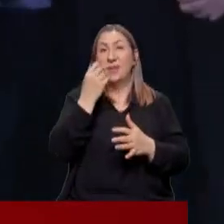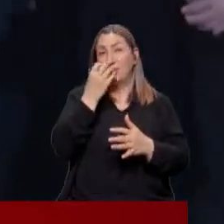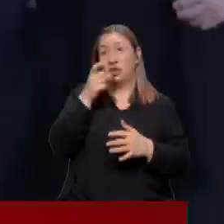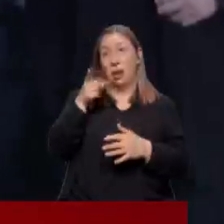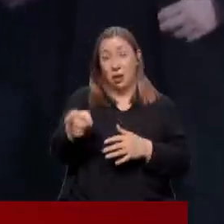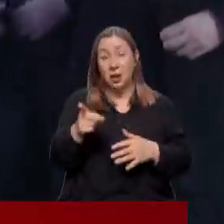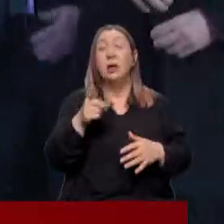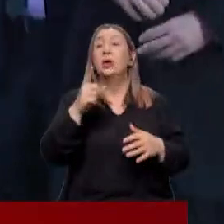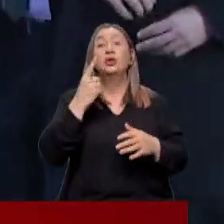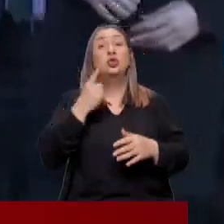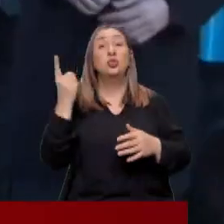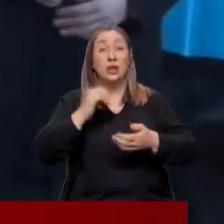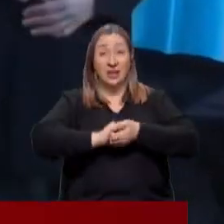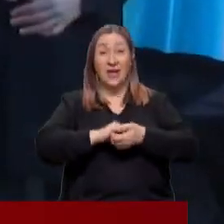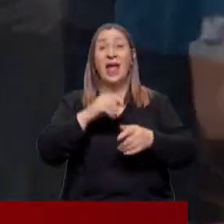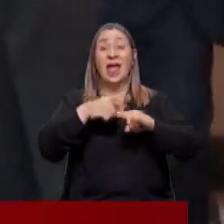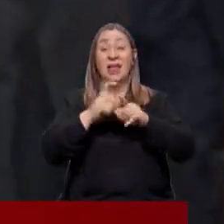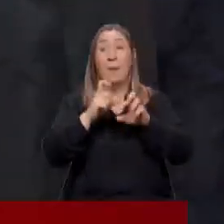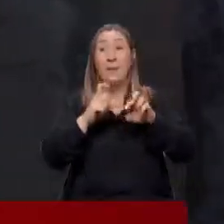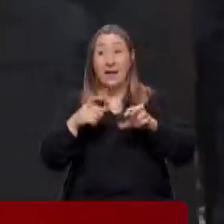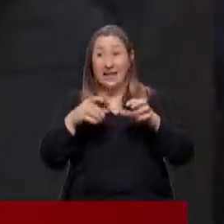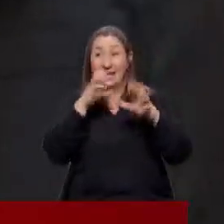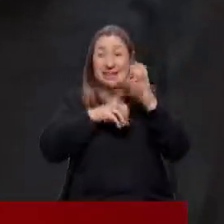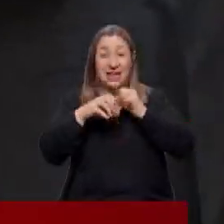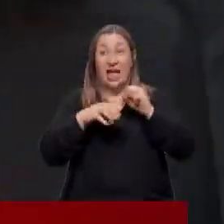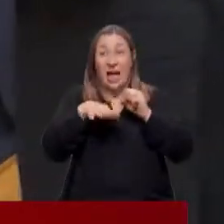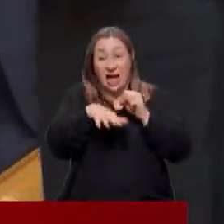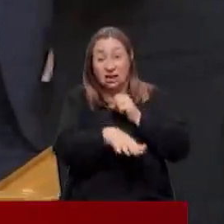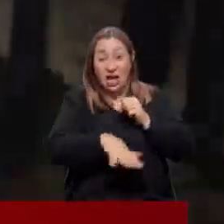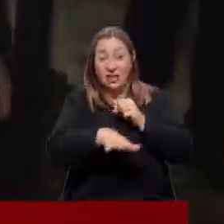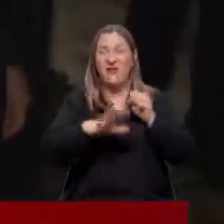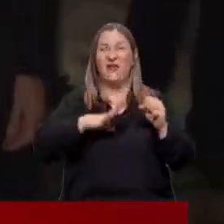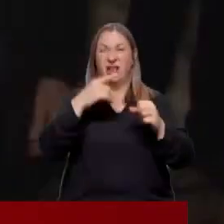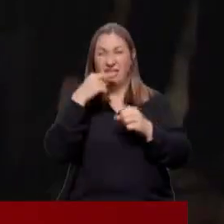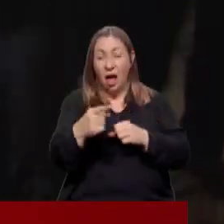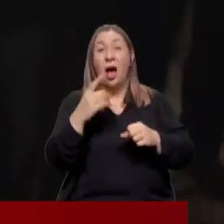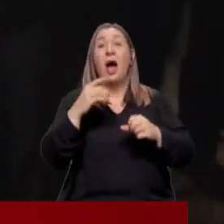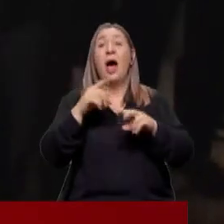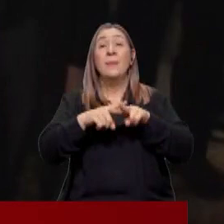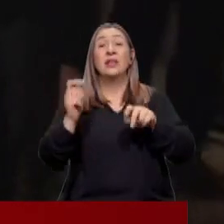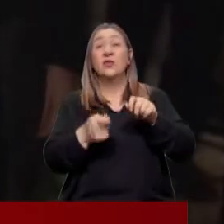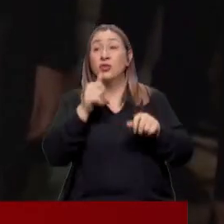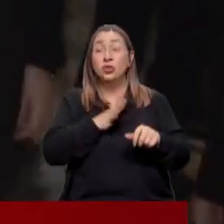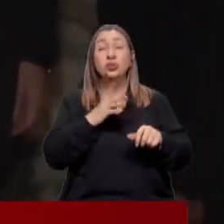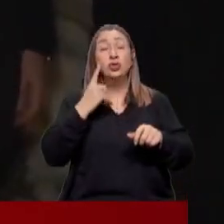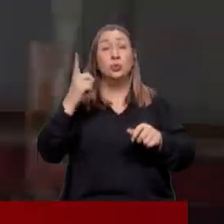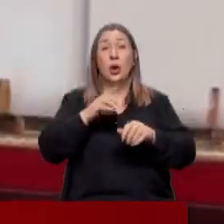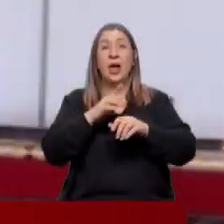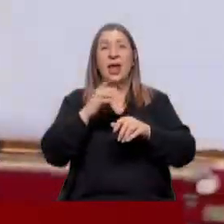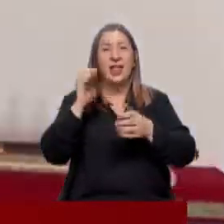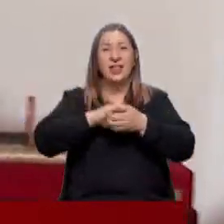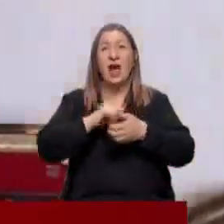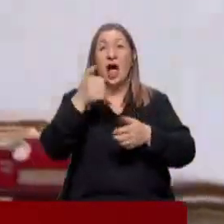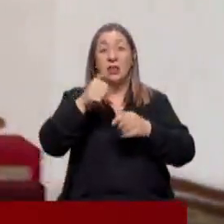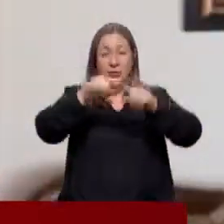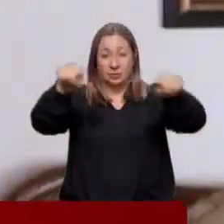Cumhur ittifakı muhalefetin masasında HDP nin gizli ayak olduğunu iddia ederken Ahmet Davutoğlu Cumhur ittifakı'nın Masası da